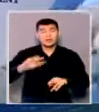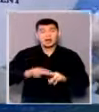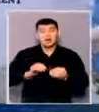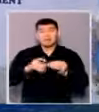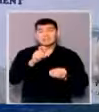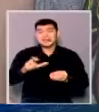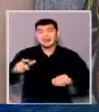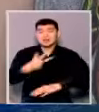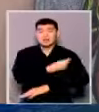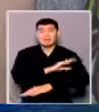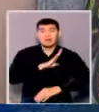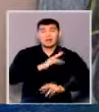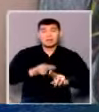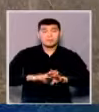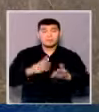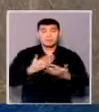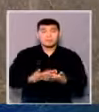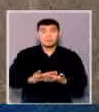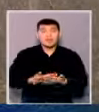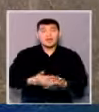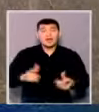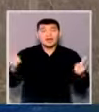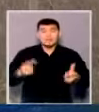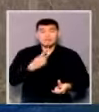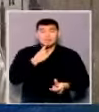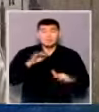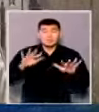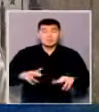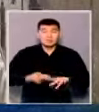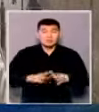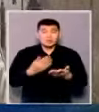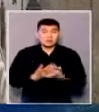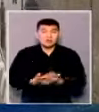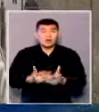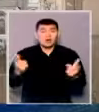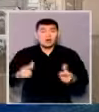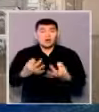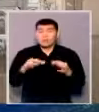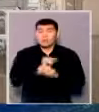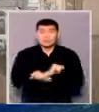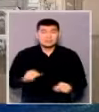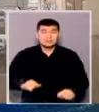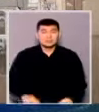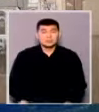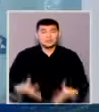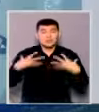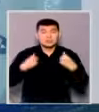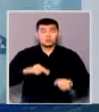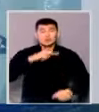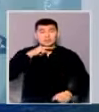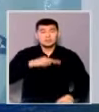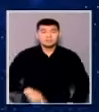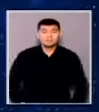мыңнан астам адам екпе салдырып үлгерген. Өңір әлі қызыл жолақта тұр. Сондықтан босаңсуға болмайды. Саулық